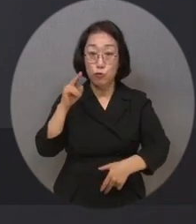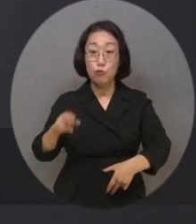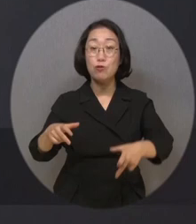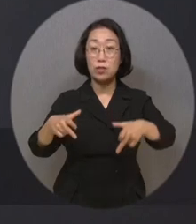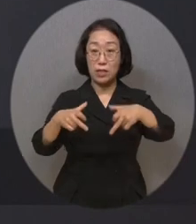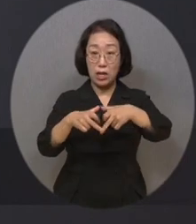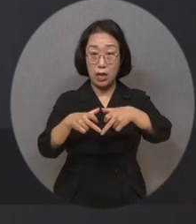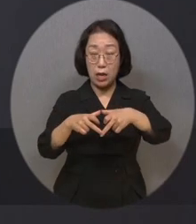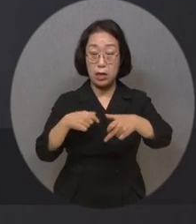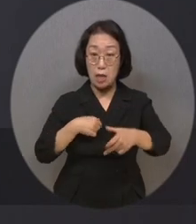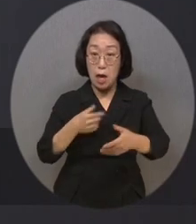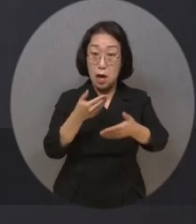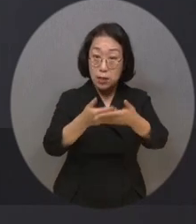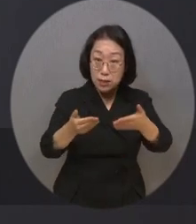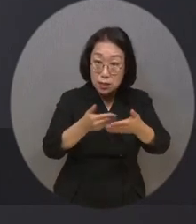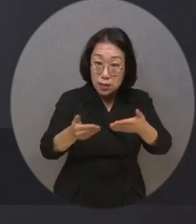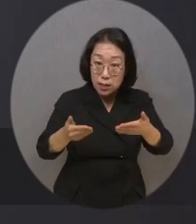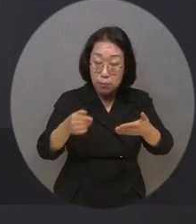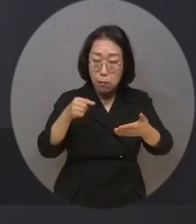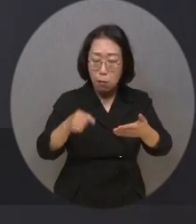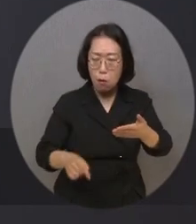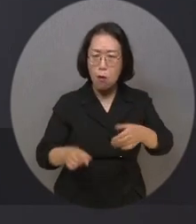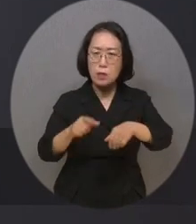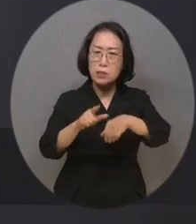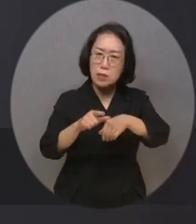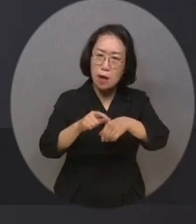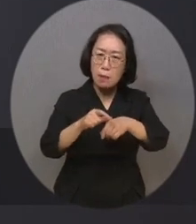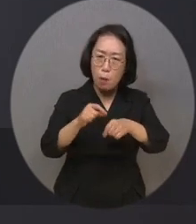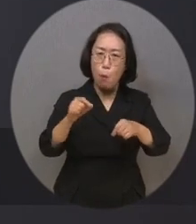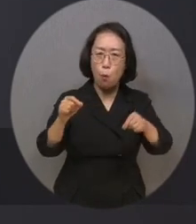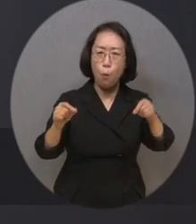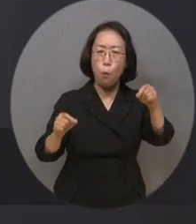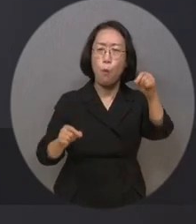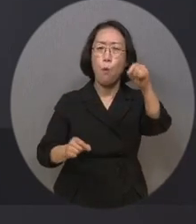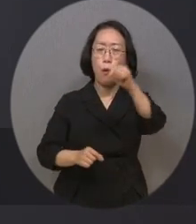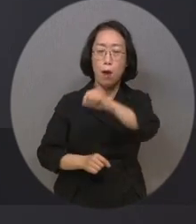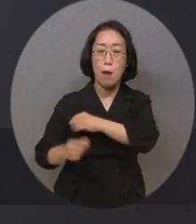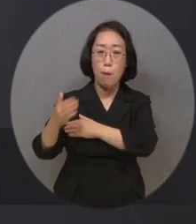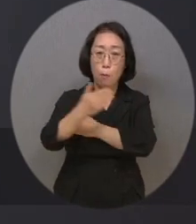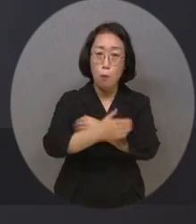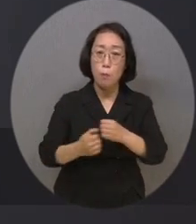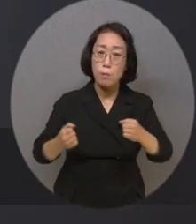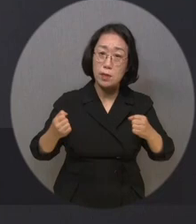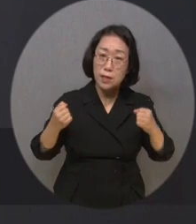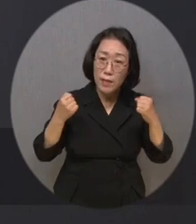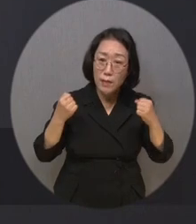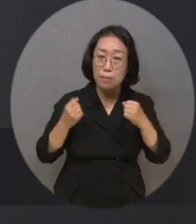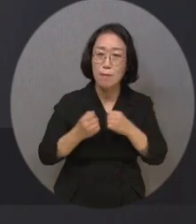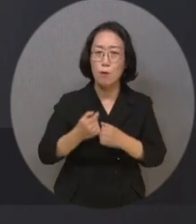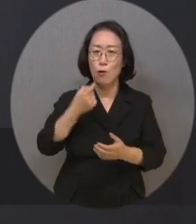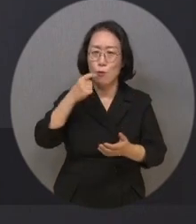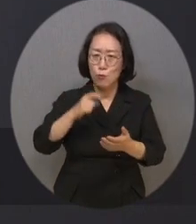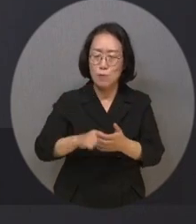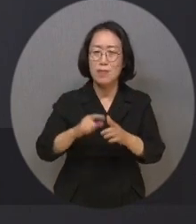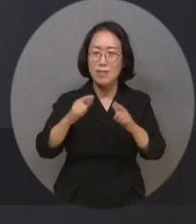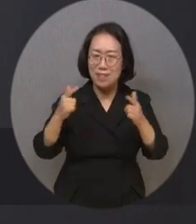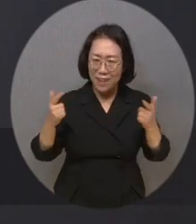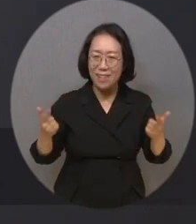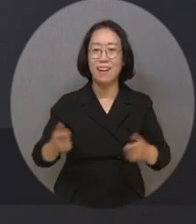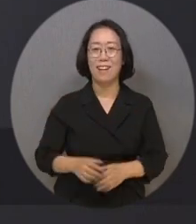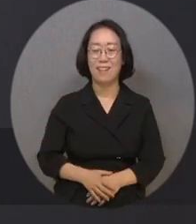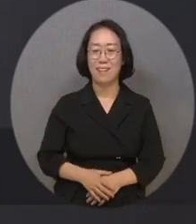중증장애인이 그림을 그린다는 게 시간적으로나 체력적으로 굉장히 좀 오래 걸리기도 하고